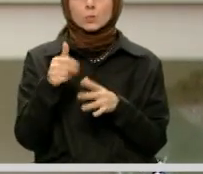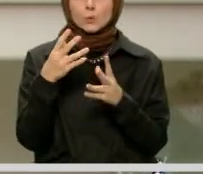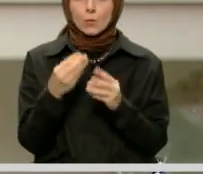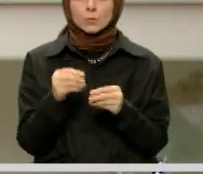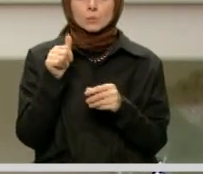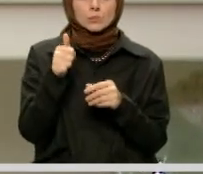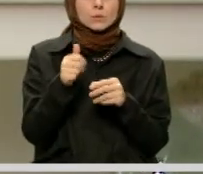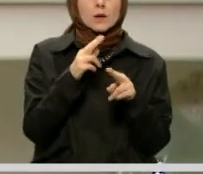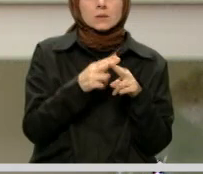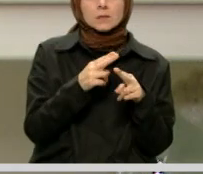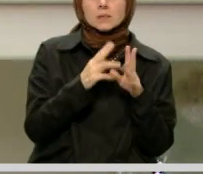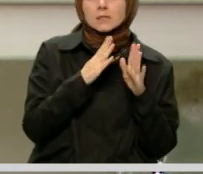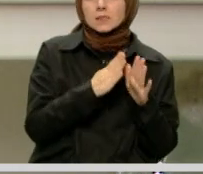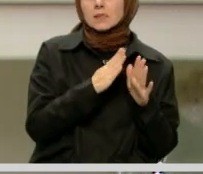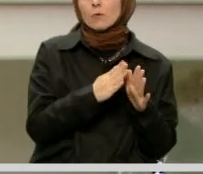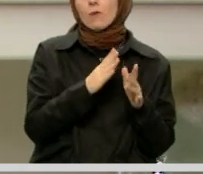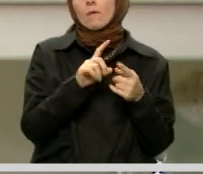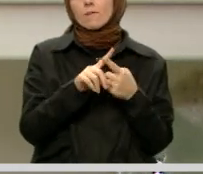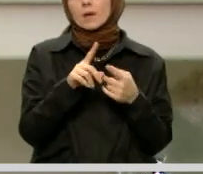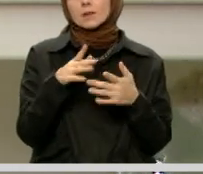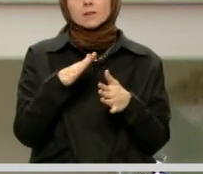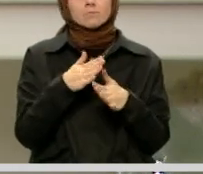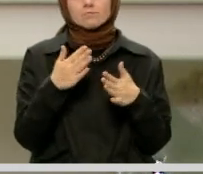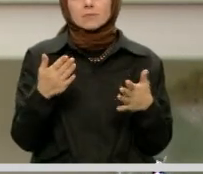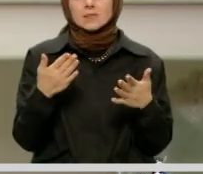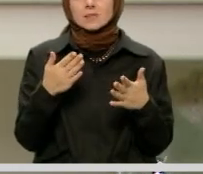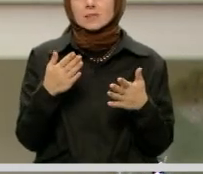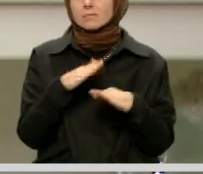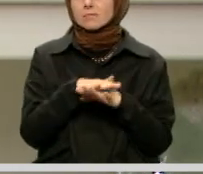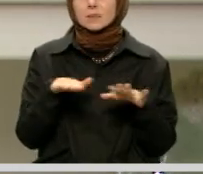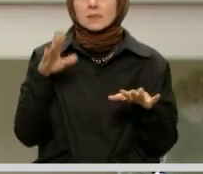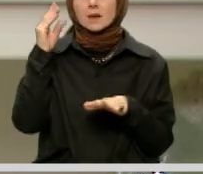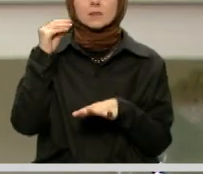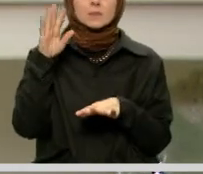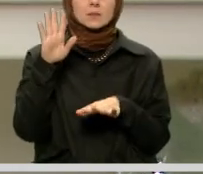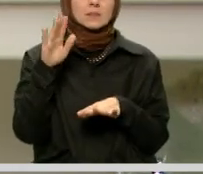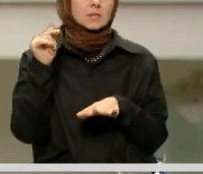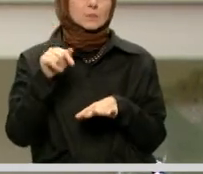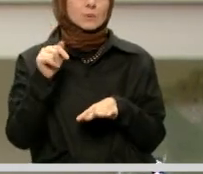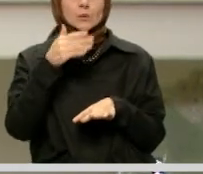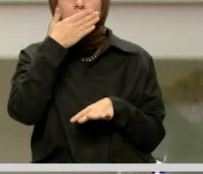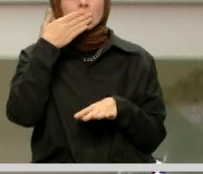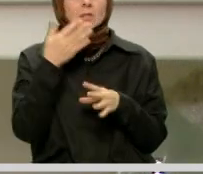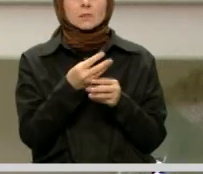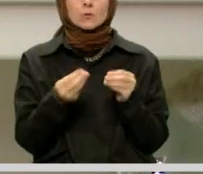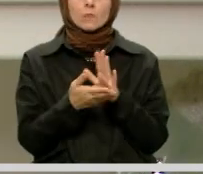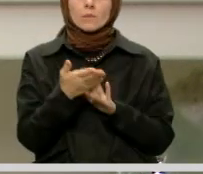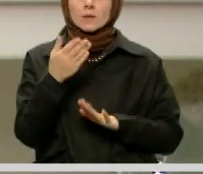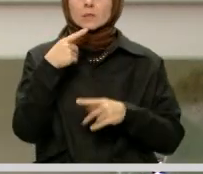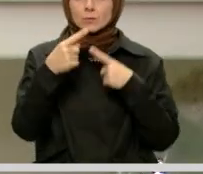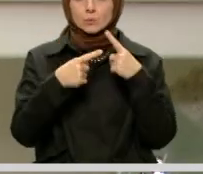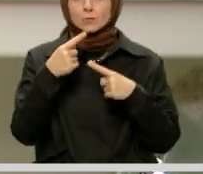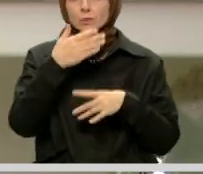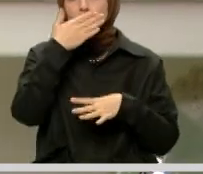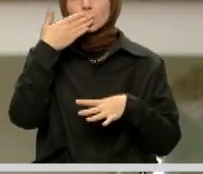geçecek ve biz yine nasıl geçtiğini anlamayacağız yüksek ihtimal. O yüzden günler içerisinde ne kadar çok Ramazan'ı konuşsak, ne kadar çok kendimize oruçlu